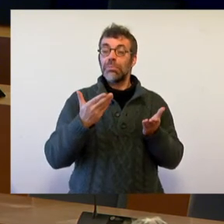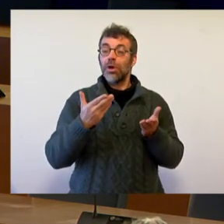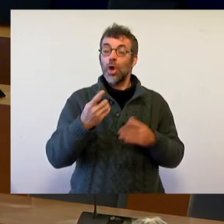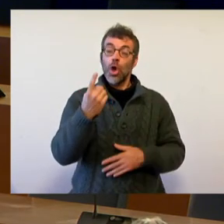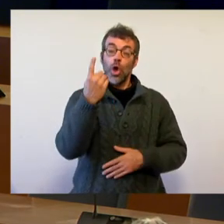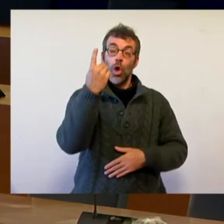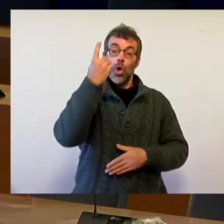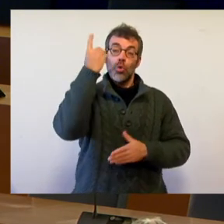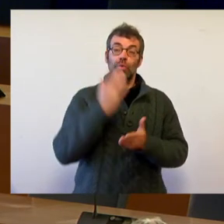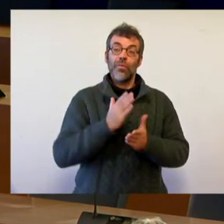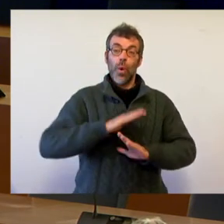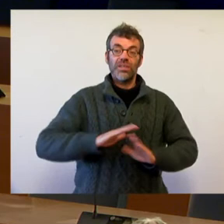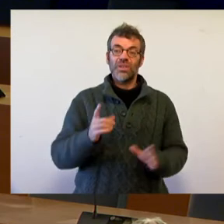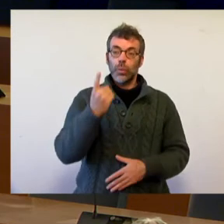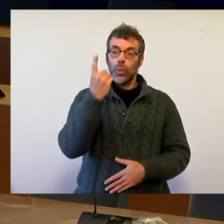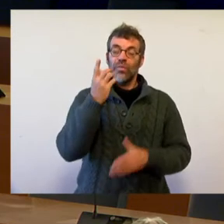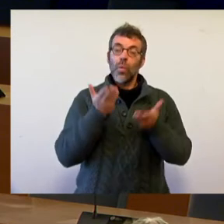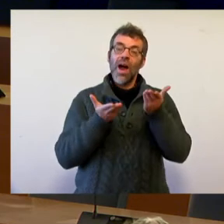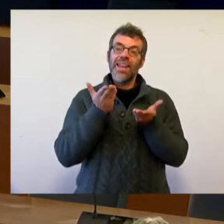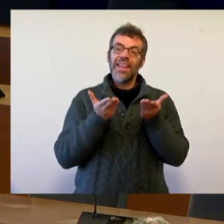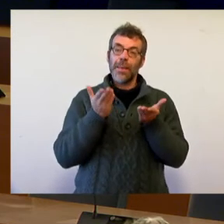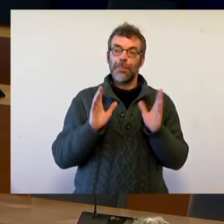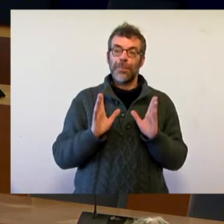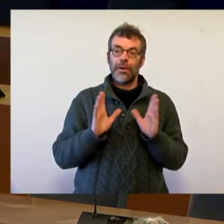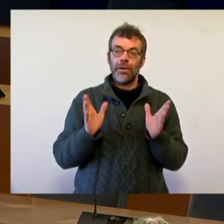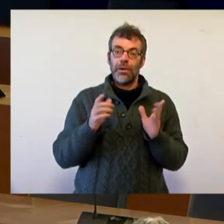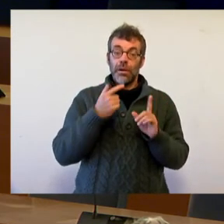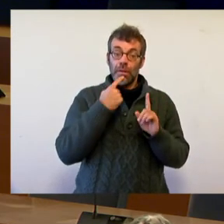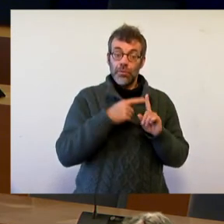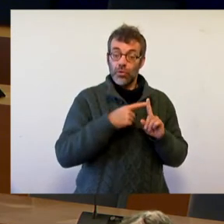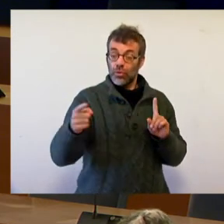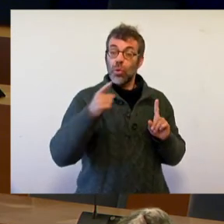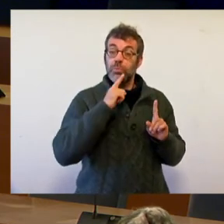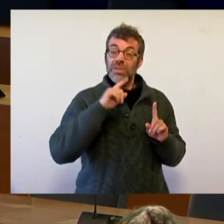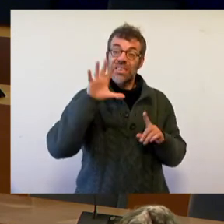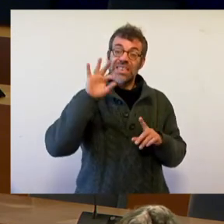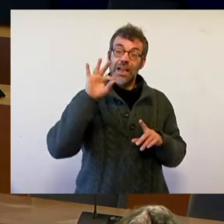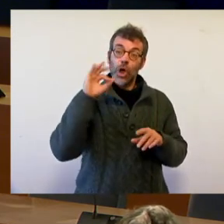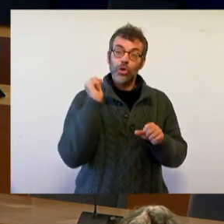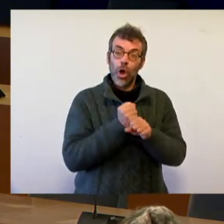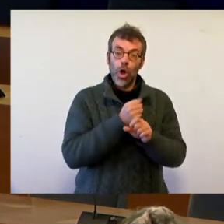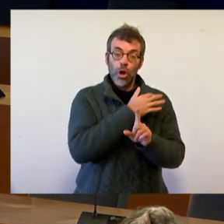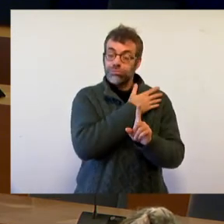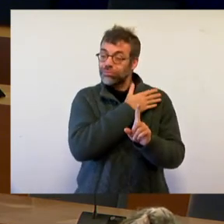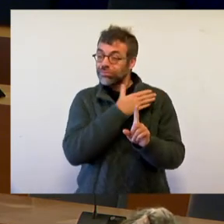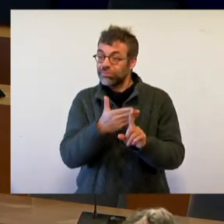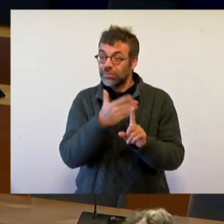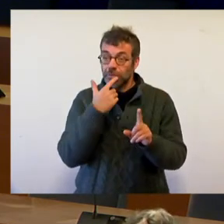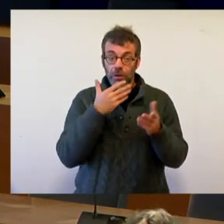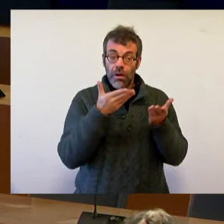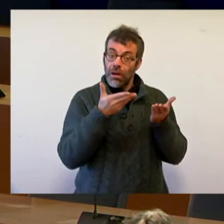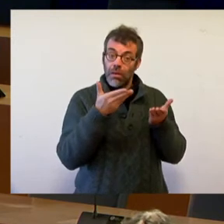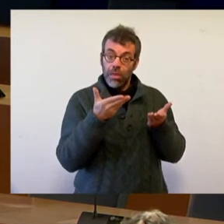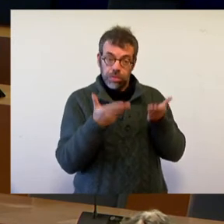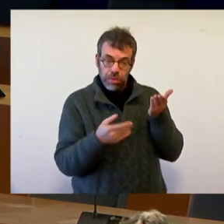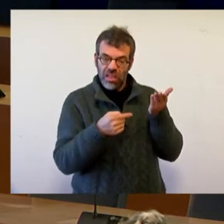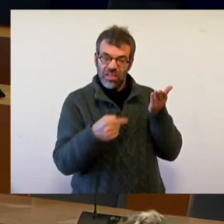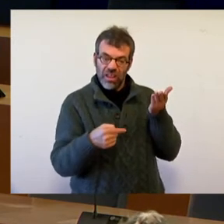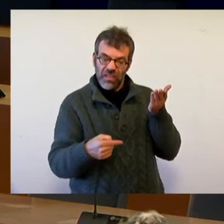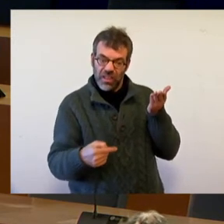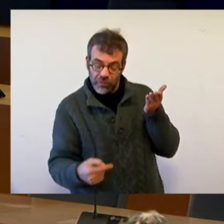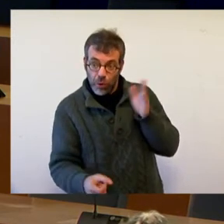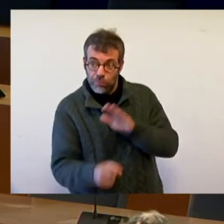1973, vous calculez, ça fait presque 50 ans, un sur 50. On est dans une situation extrêmement